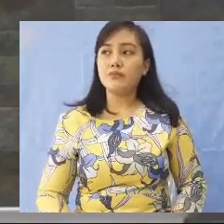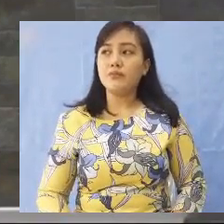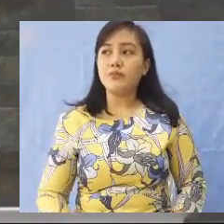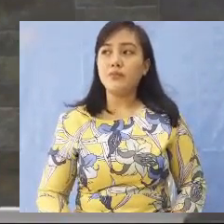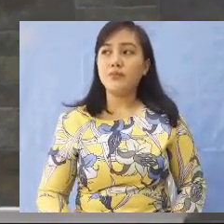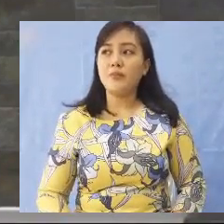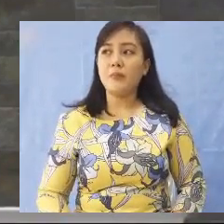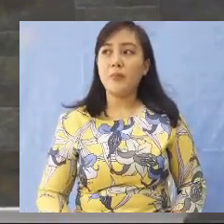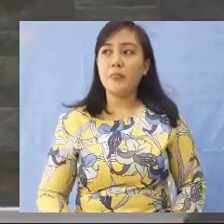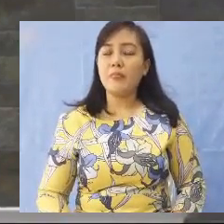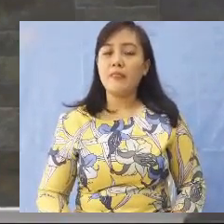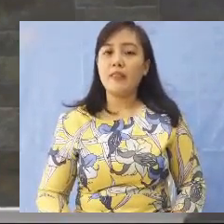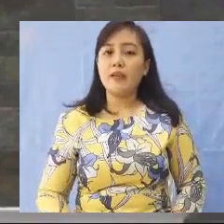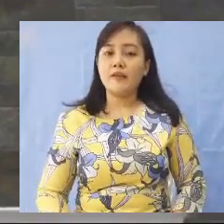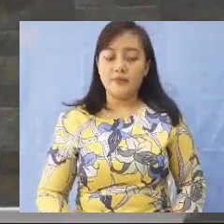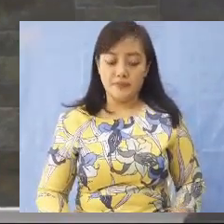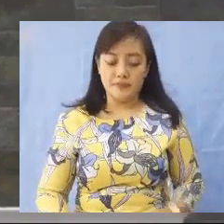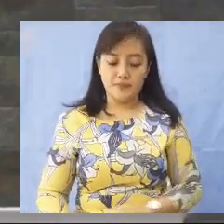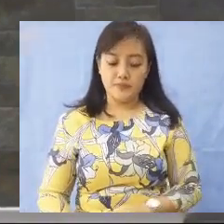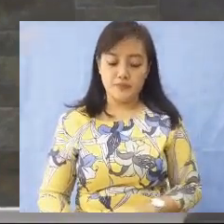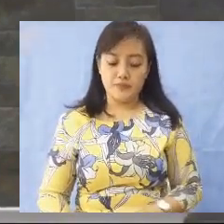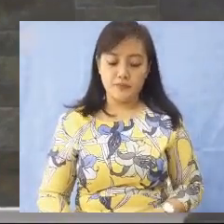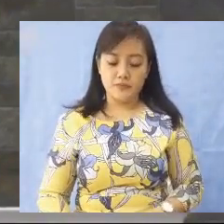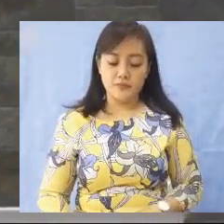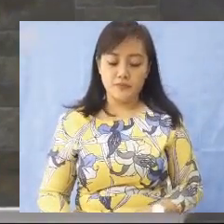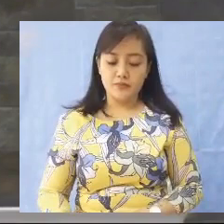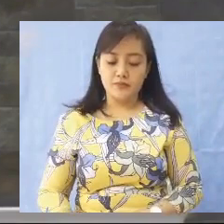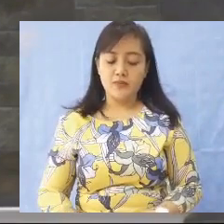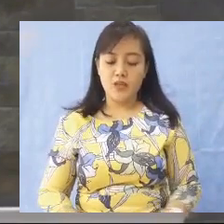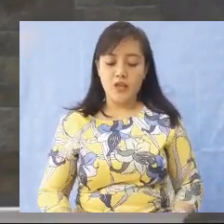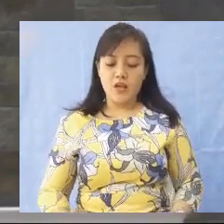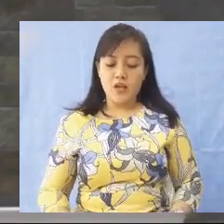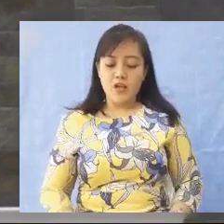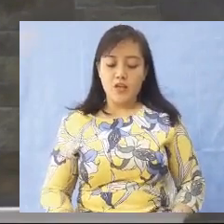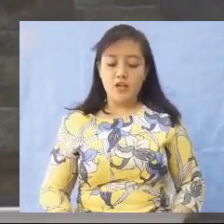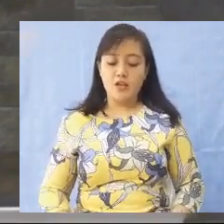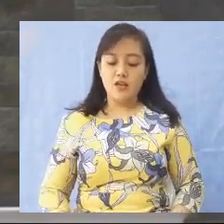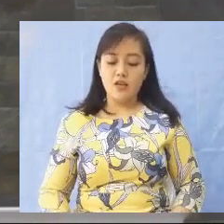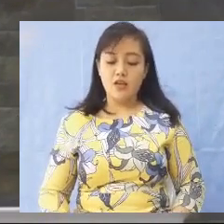Kapag pinutulan mo siya ng talbos, akala natin mamamatay.